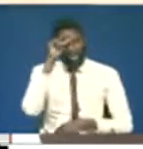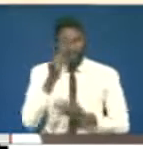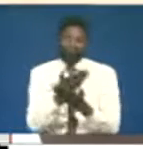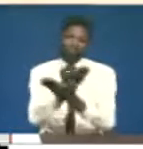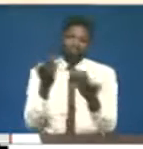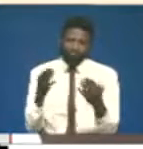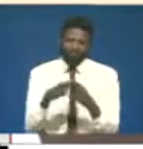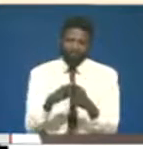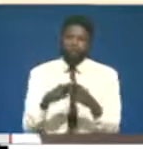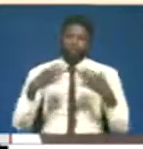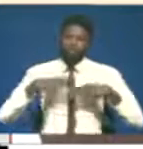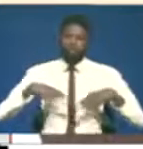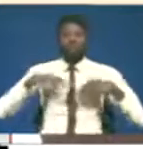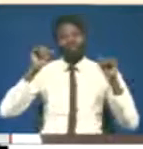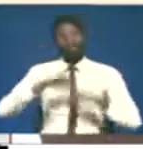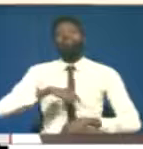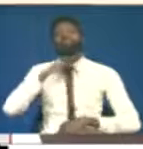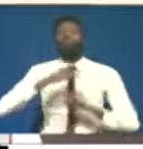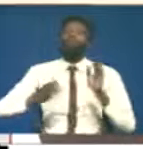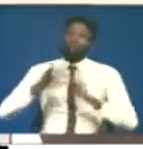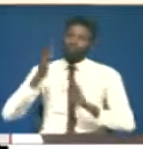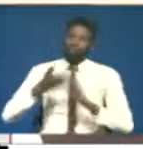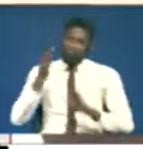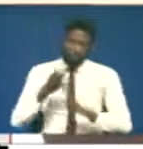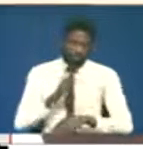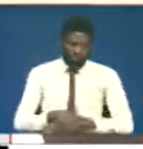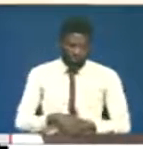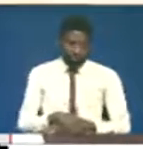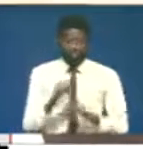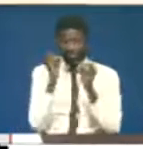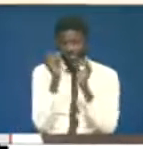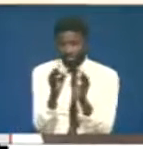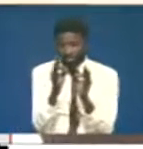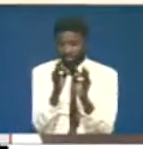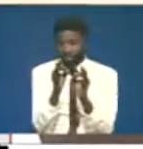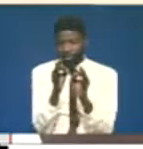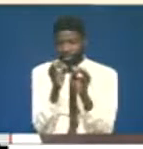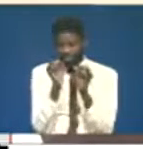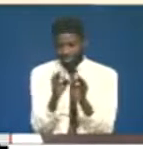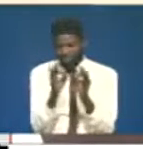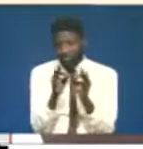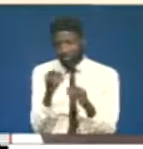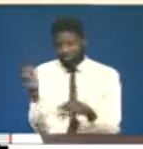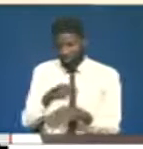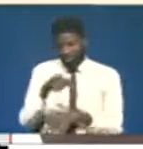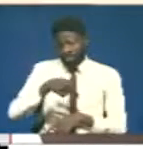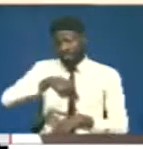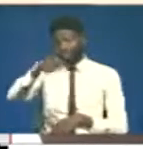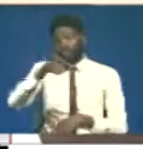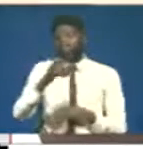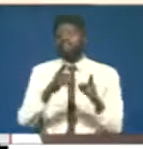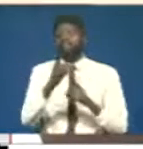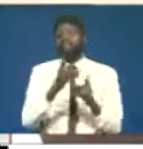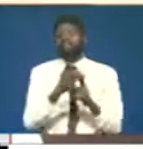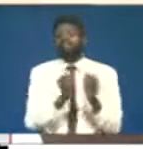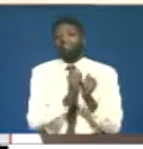watu wanaweza kufa haraka haraka, wanaweza kufa karibuni. Kama hii mezi hii, tarehe 15, tarehe